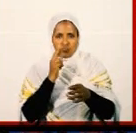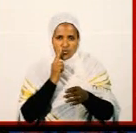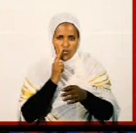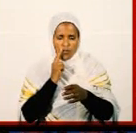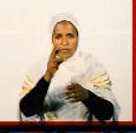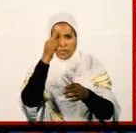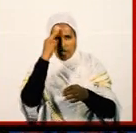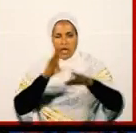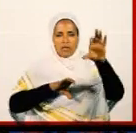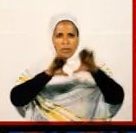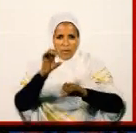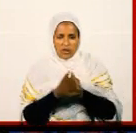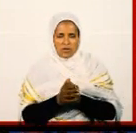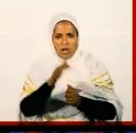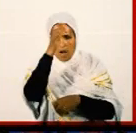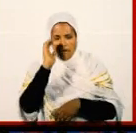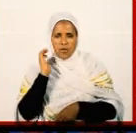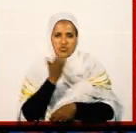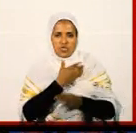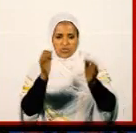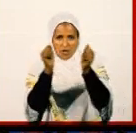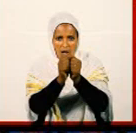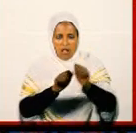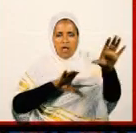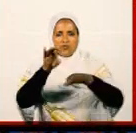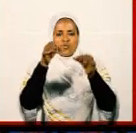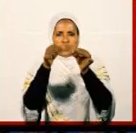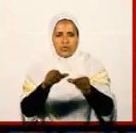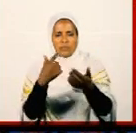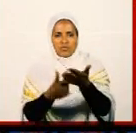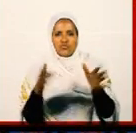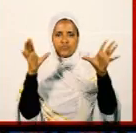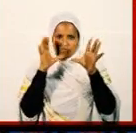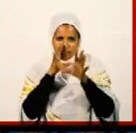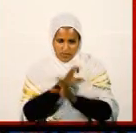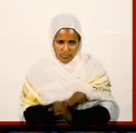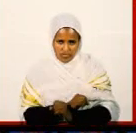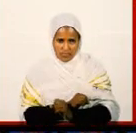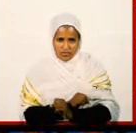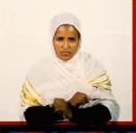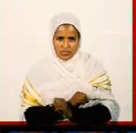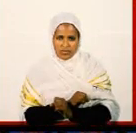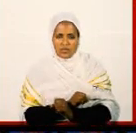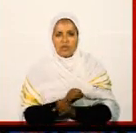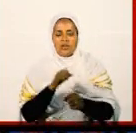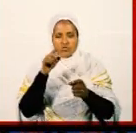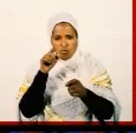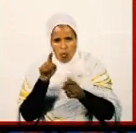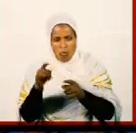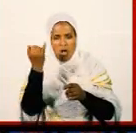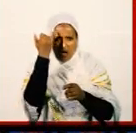ለማርያምን ጾም ምክንያት በማድረግ ከአባቶቻችን ጋር ያደረግነው ቆይታ በዚሁ ይጠናቀቃል።